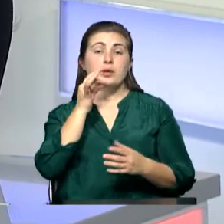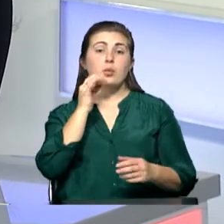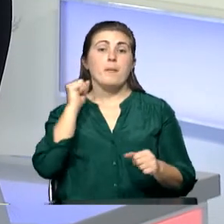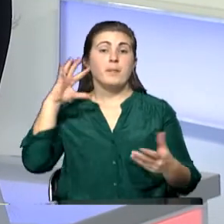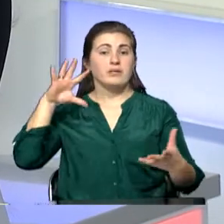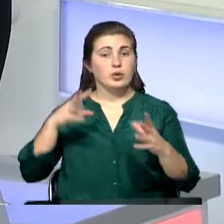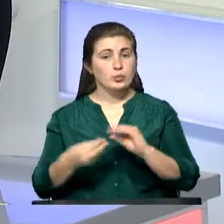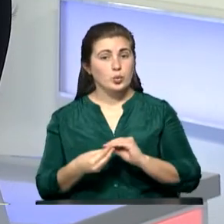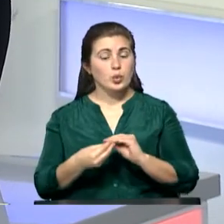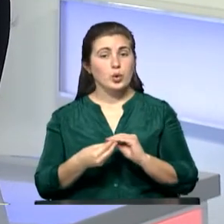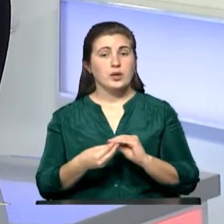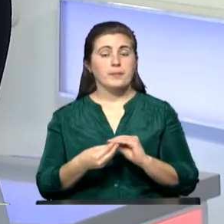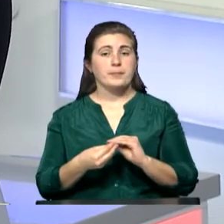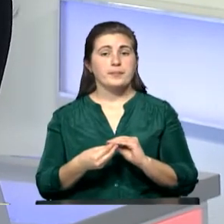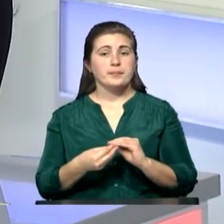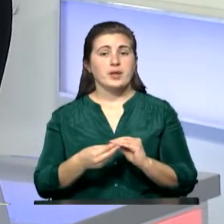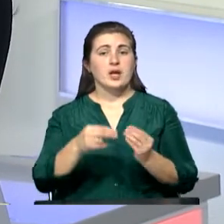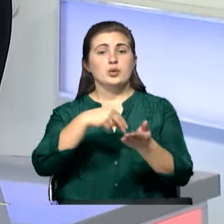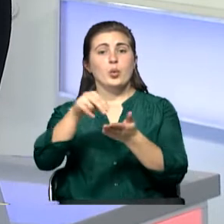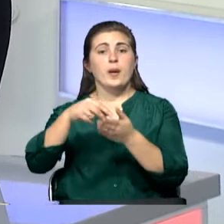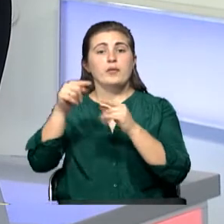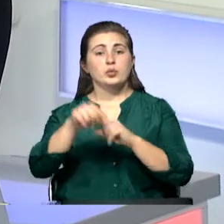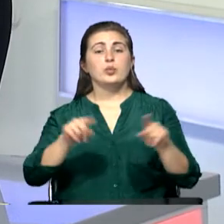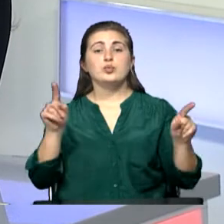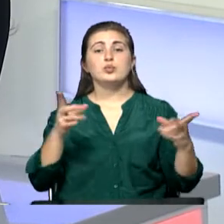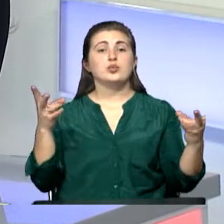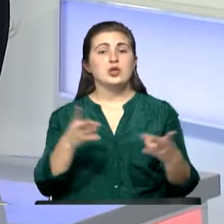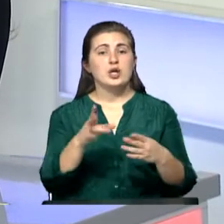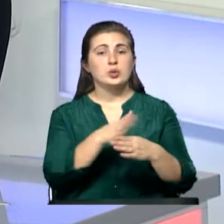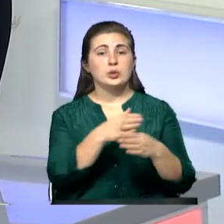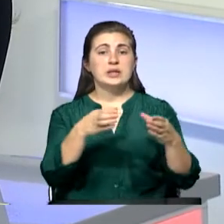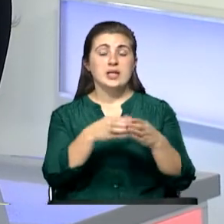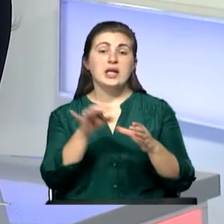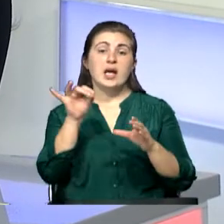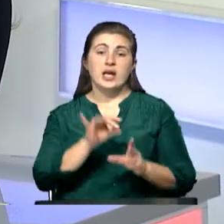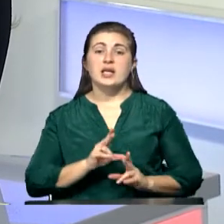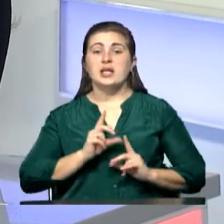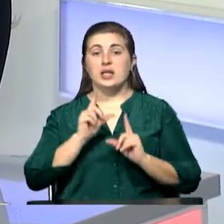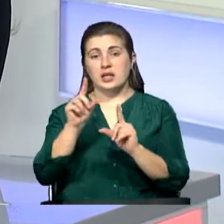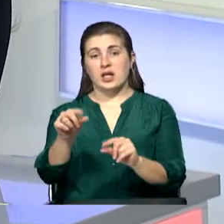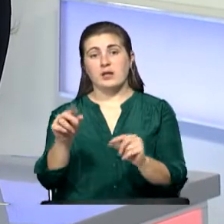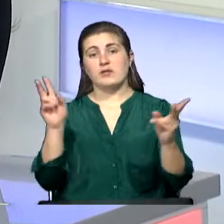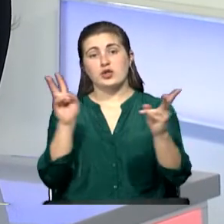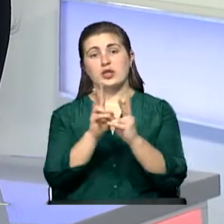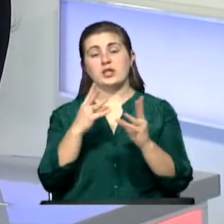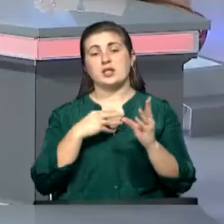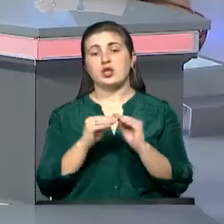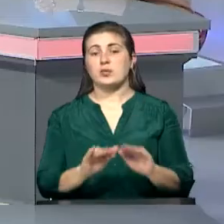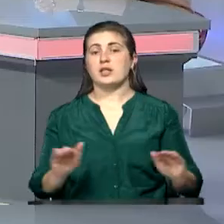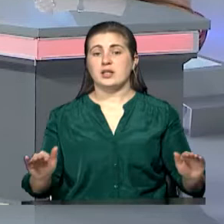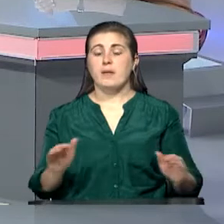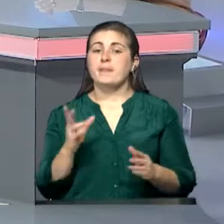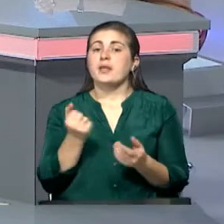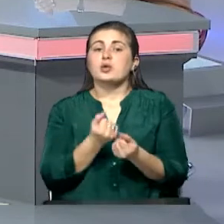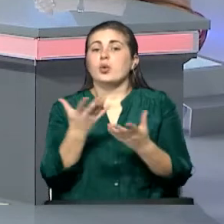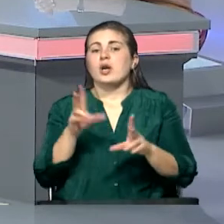итоги, закупаем то, в чем нуждается отделение, и едем встречаться с нашими детками. А на сколько рассчитан